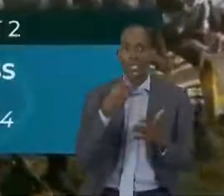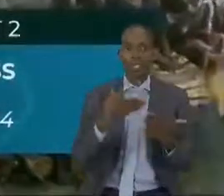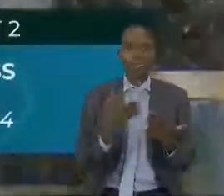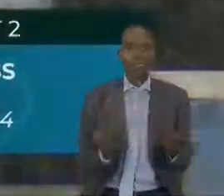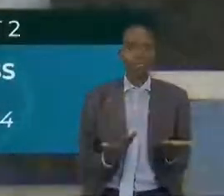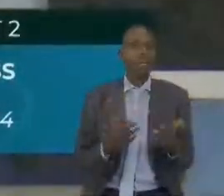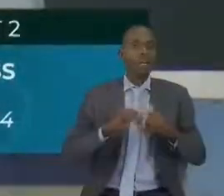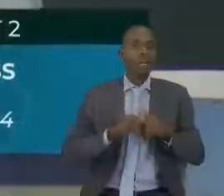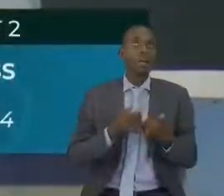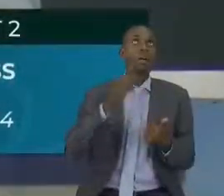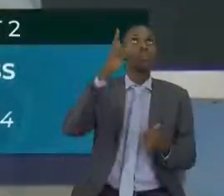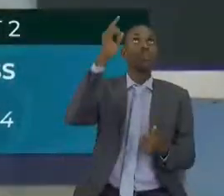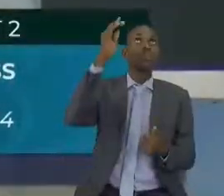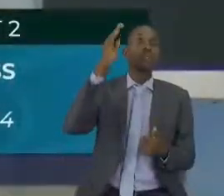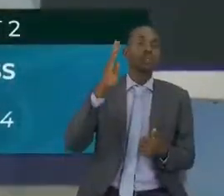comment Dieu